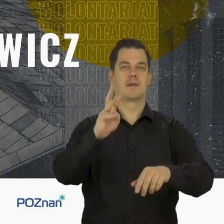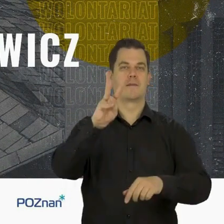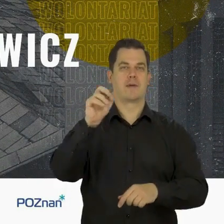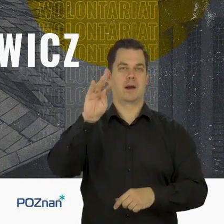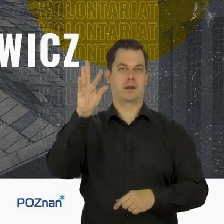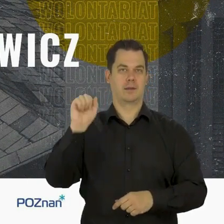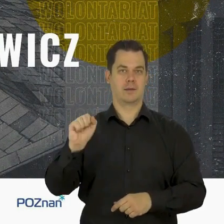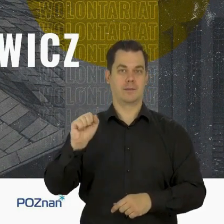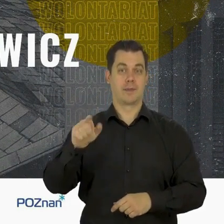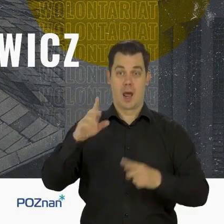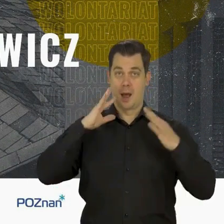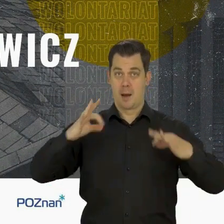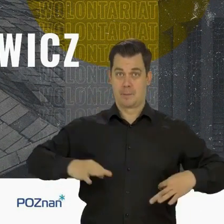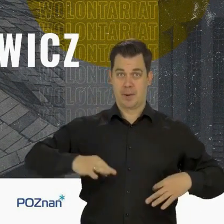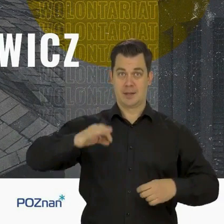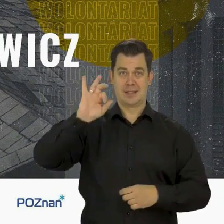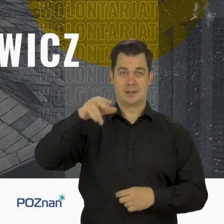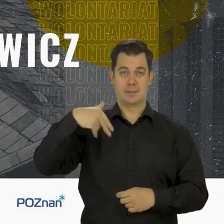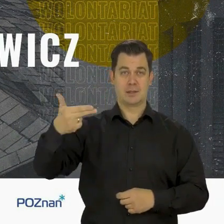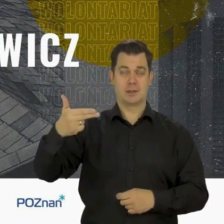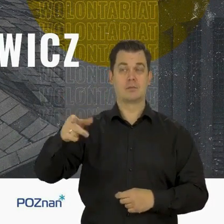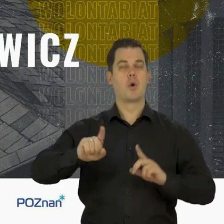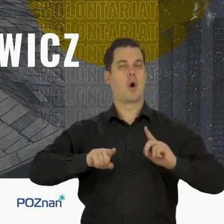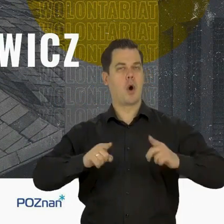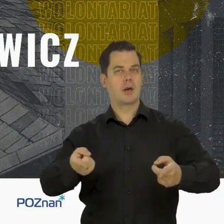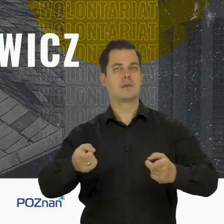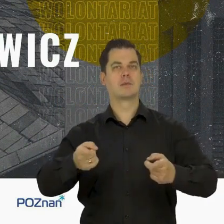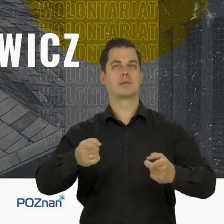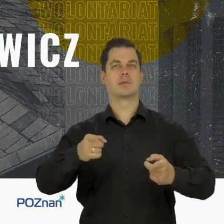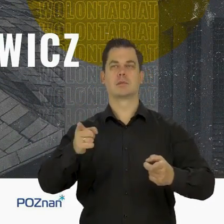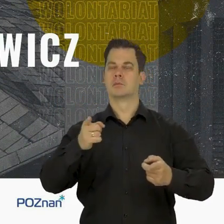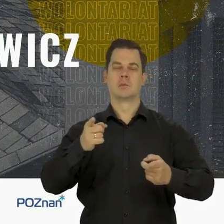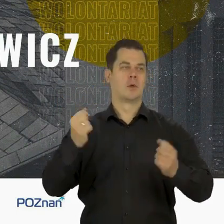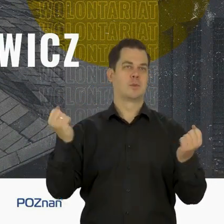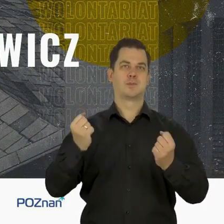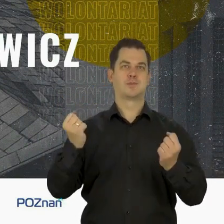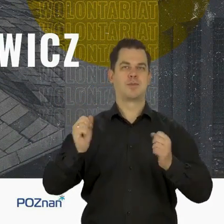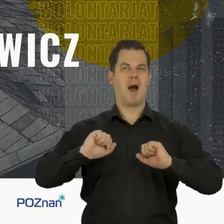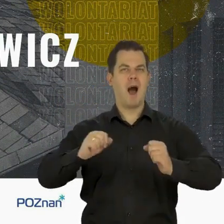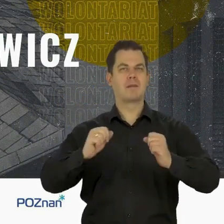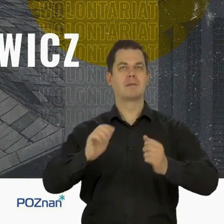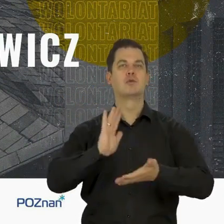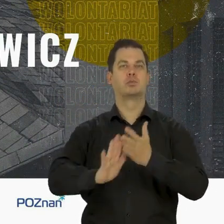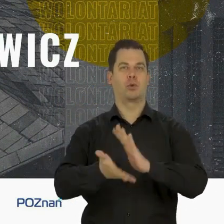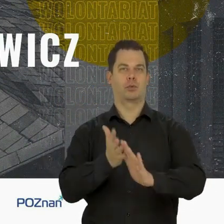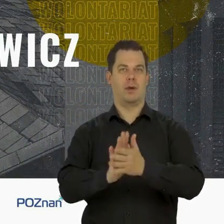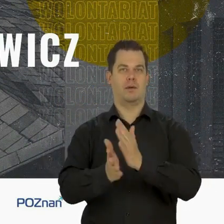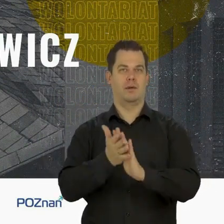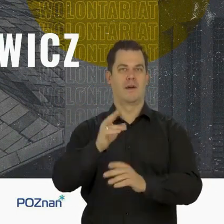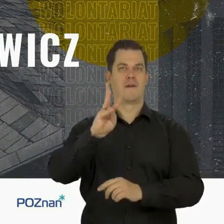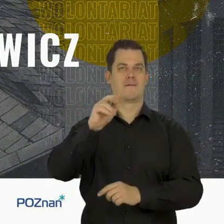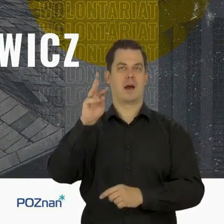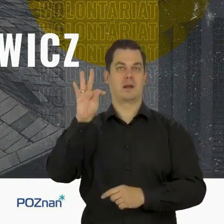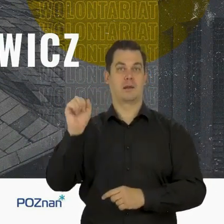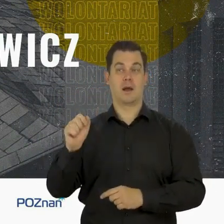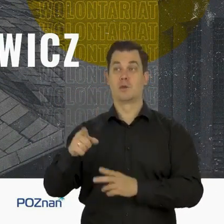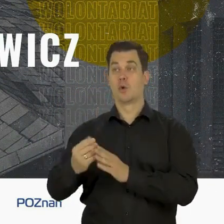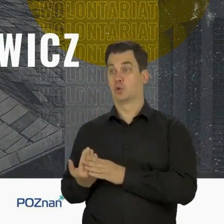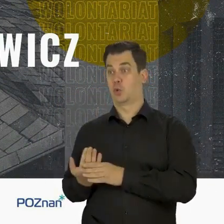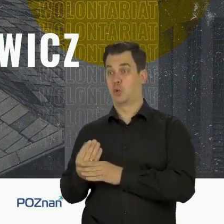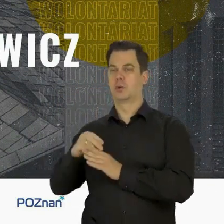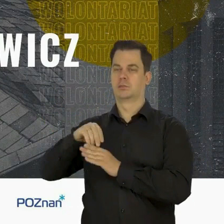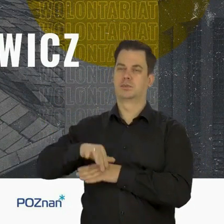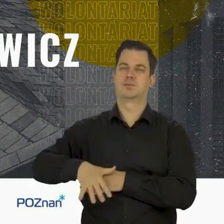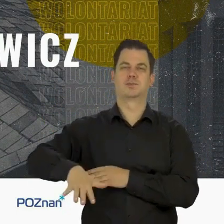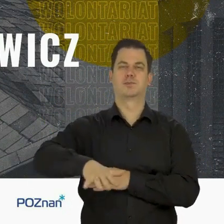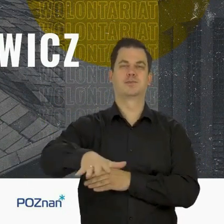Warty. Pan Sebastian Staśkiewicz jest organizatorem jednej z największych akcji sprzątania brzegów Warty od źródeł do